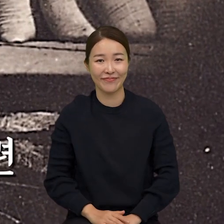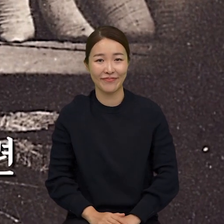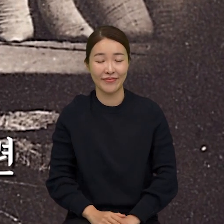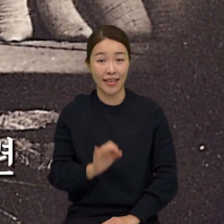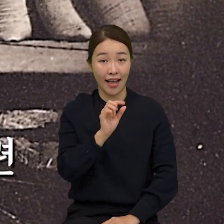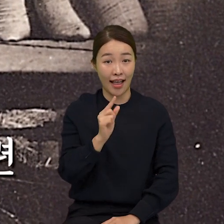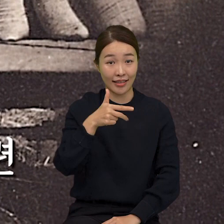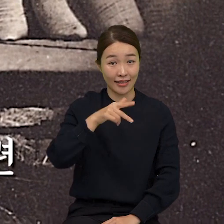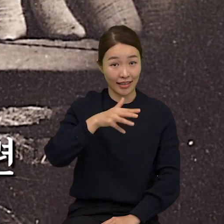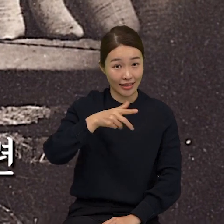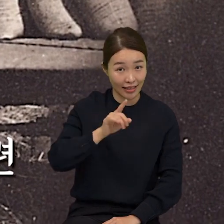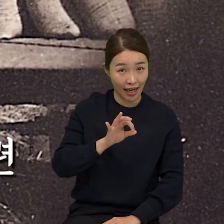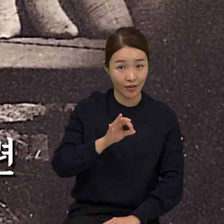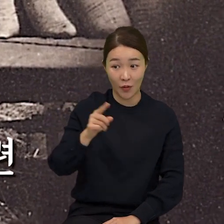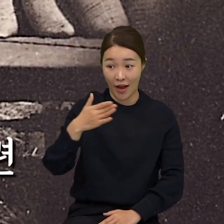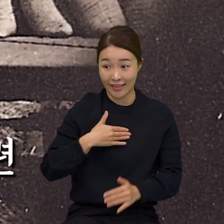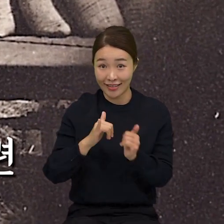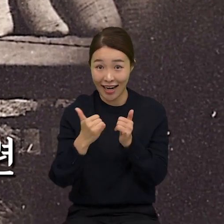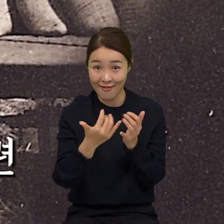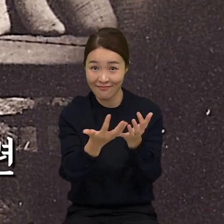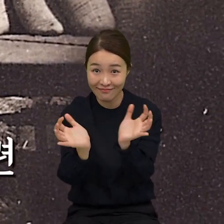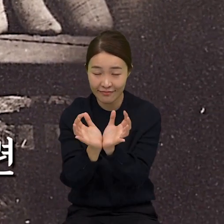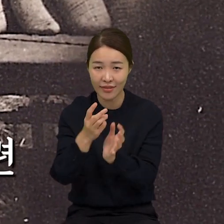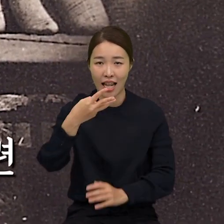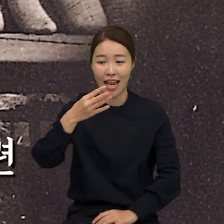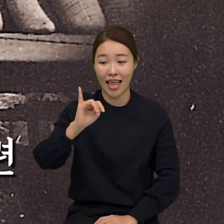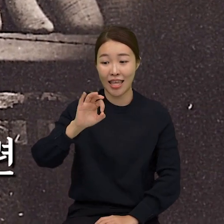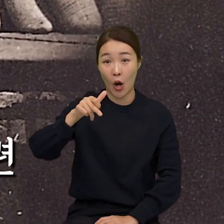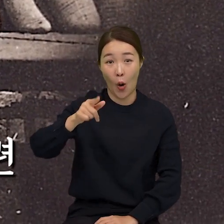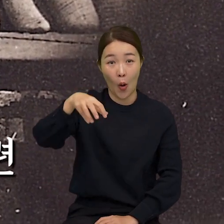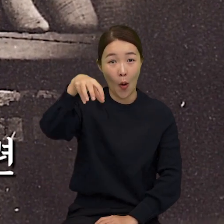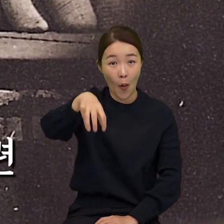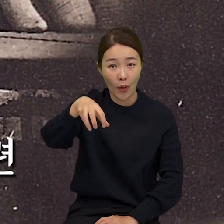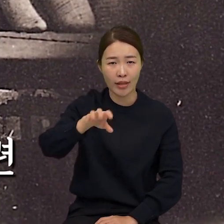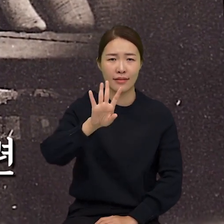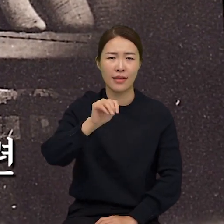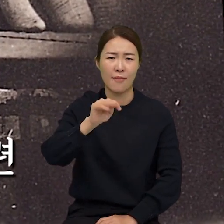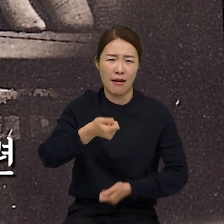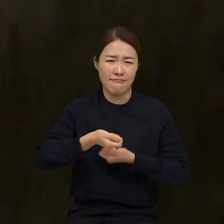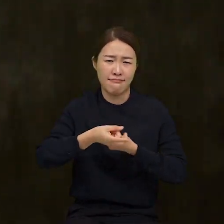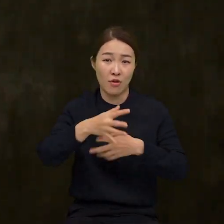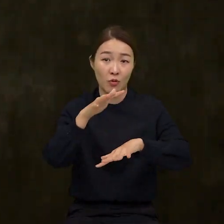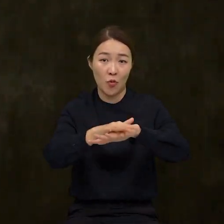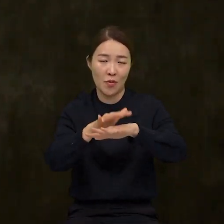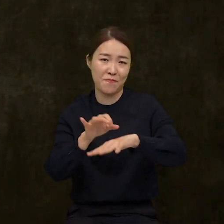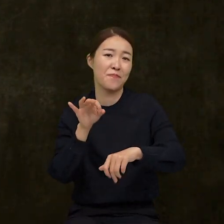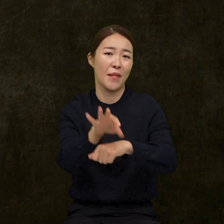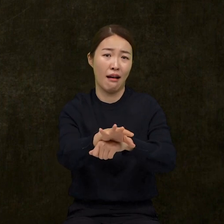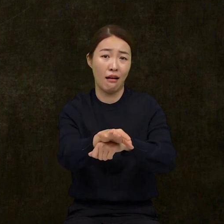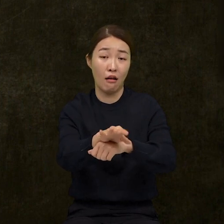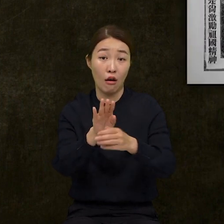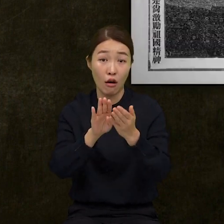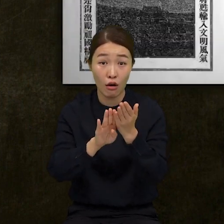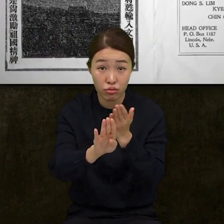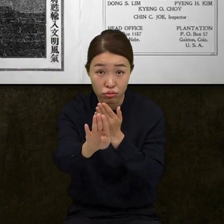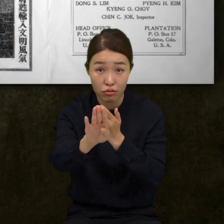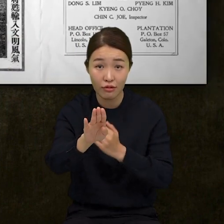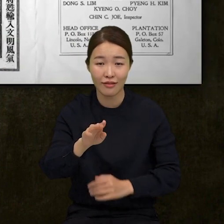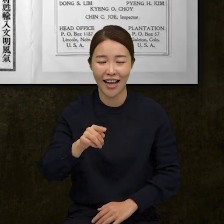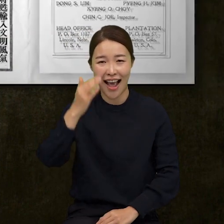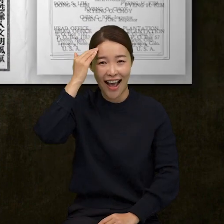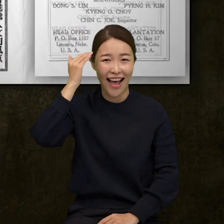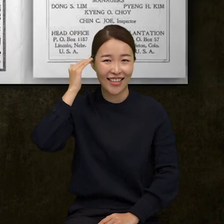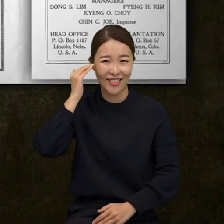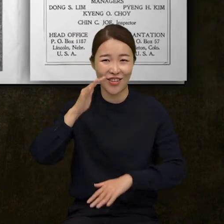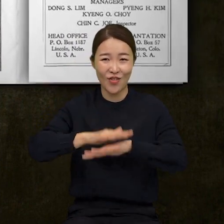안재창과 동지들은 링컨 외곽에 4만 평 규모의 농장을 마련했다. 이후 안재창은 한인